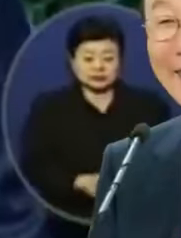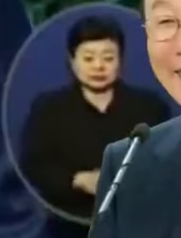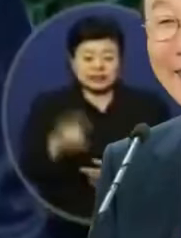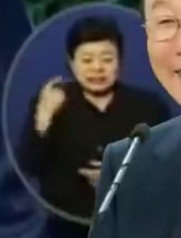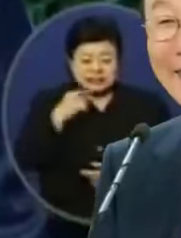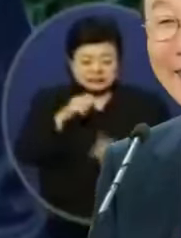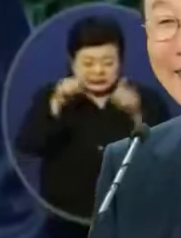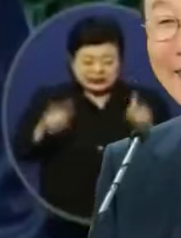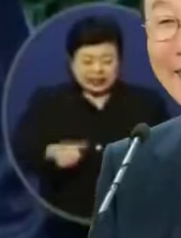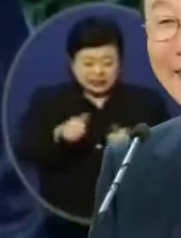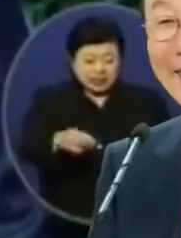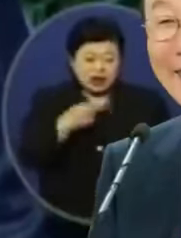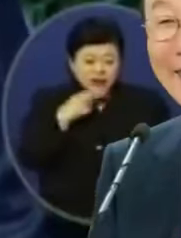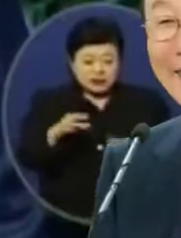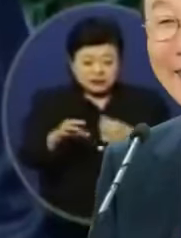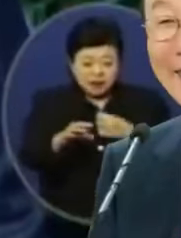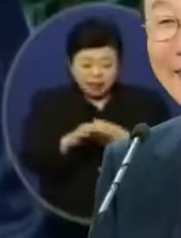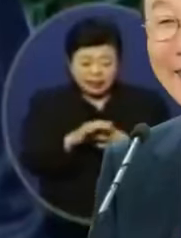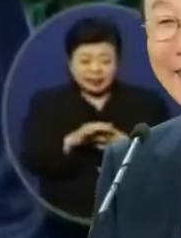금신상에 절하지 않은 사람은